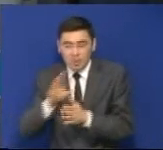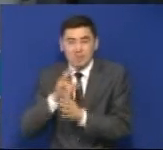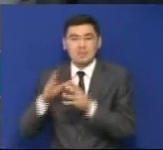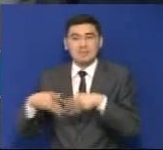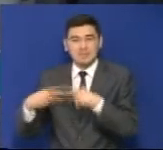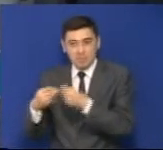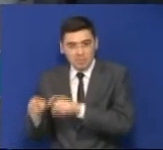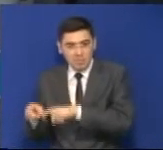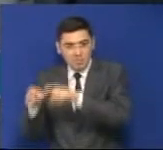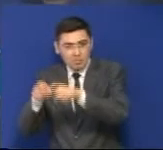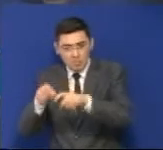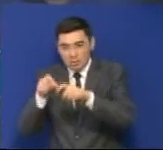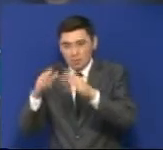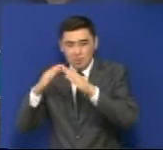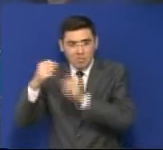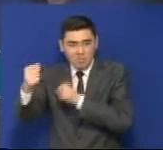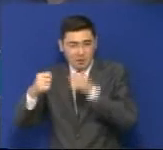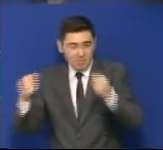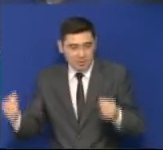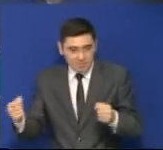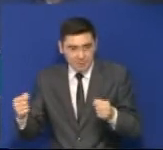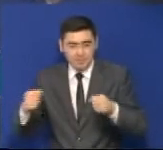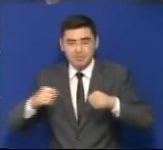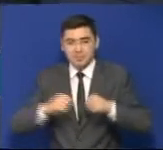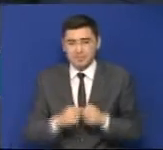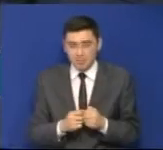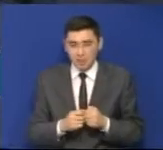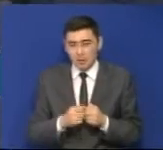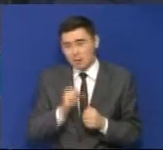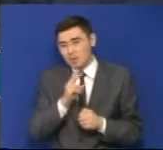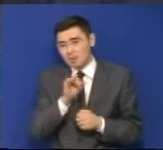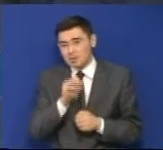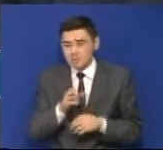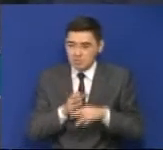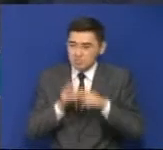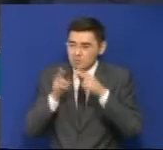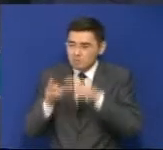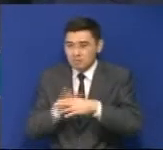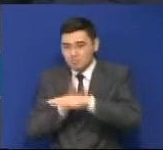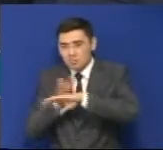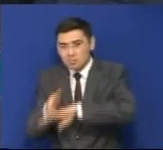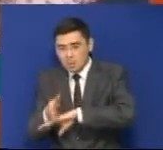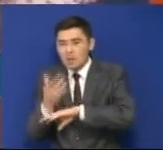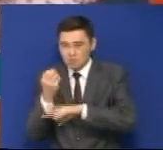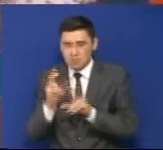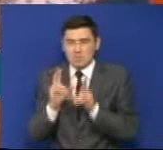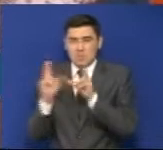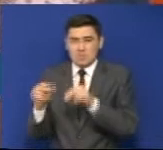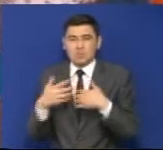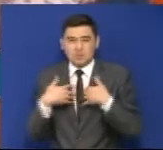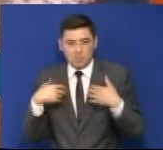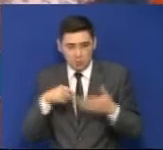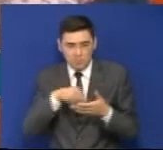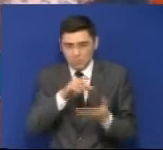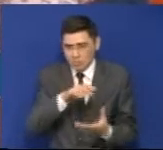отбасымен кездесіп, үй жайын көріп, алдағы уақытты әрі қара мал алып беруге көмектесетінін жеткізді. Қуаныштымыз енді